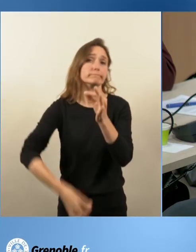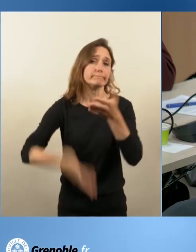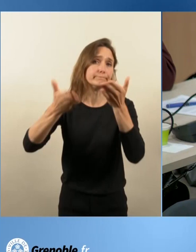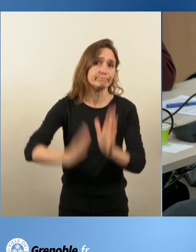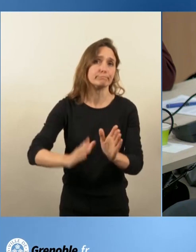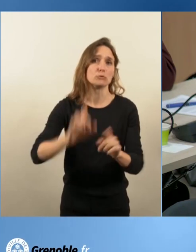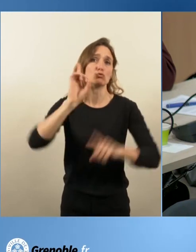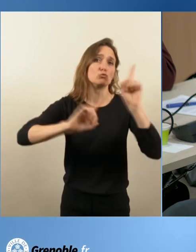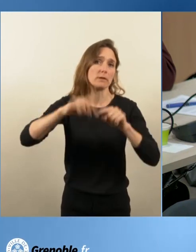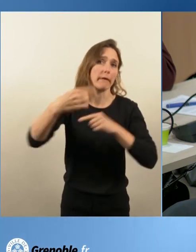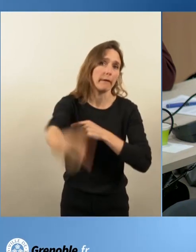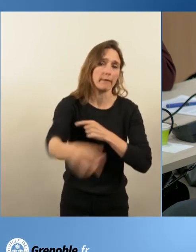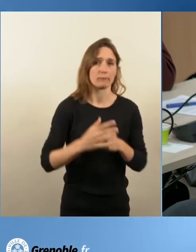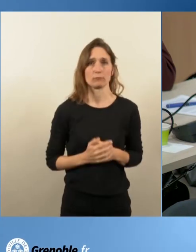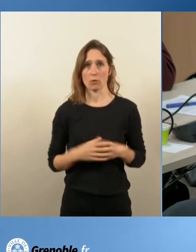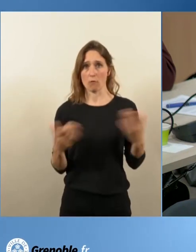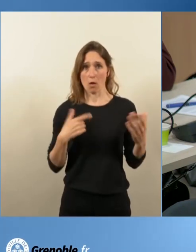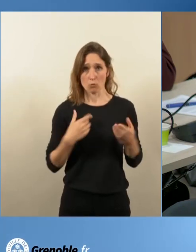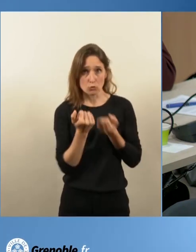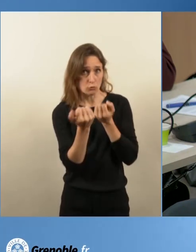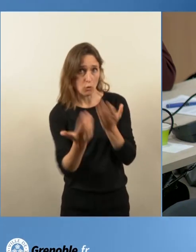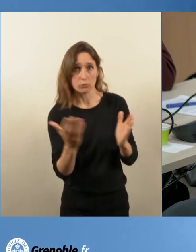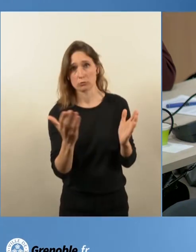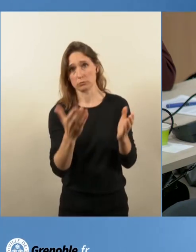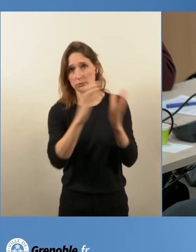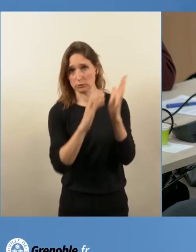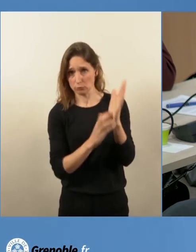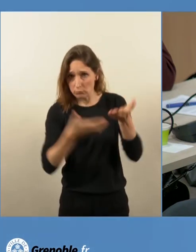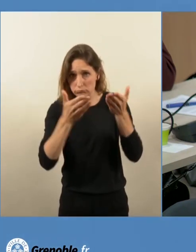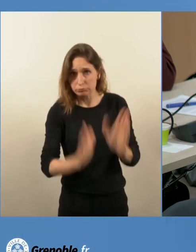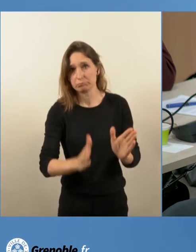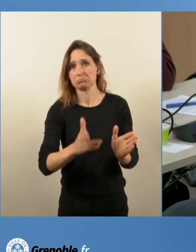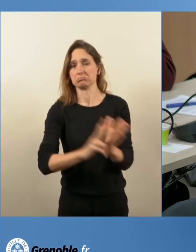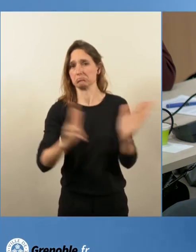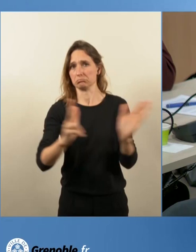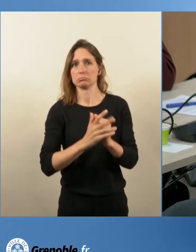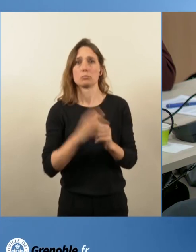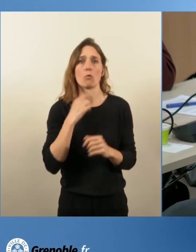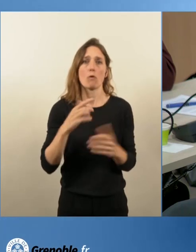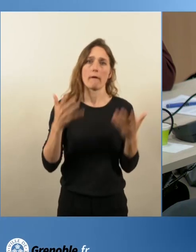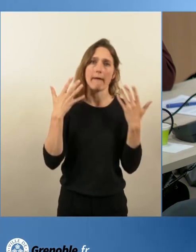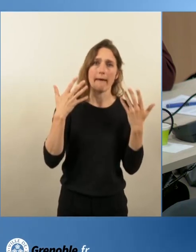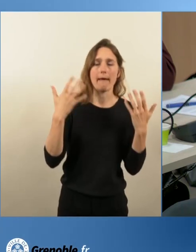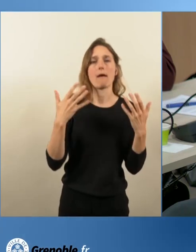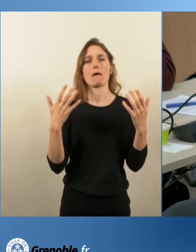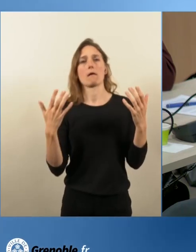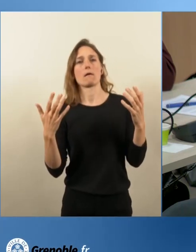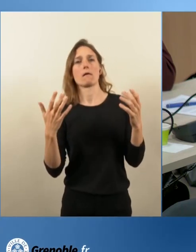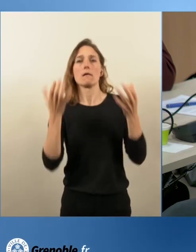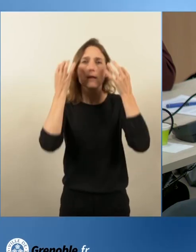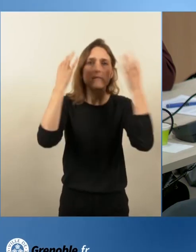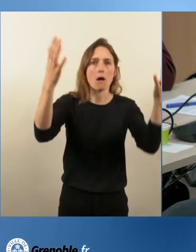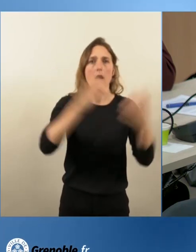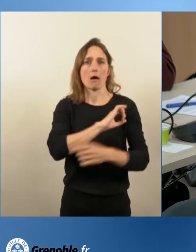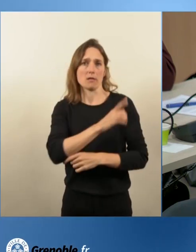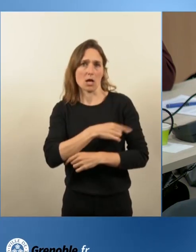d'approuver la mise à jour du programme d'action et énergie climat 2023 2027 de la ville et d'approuver le lancement de